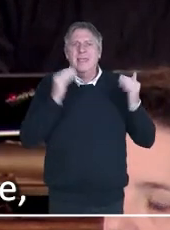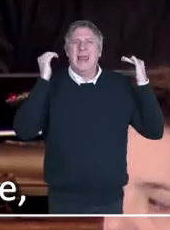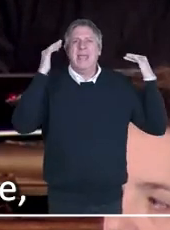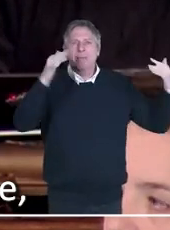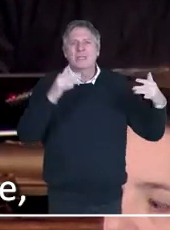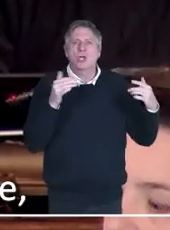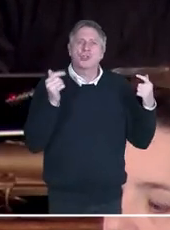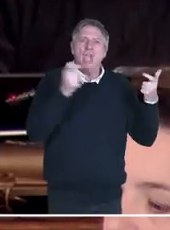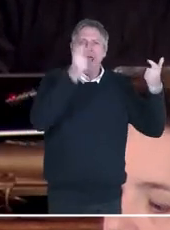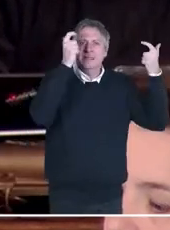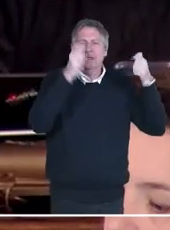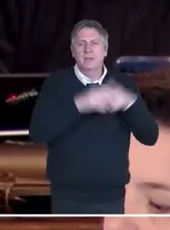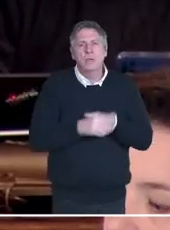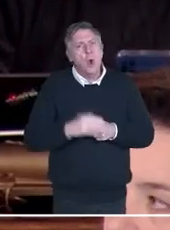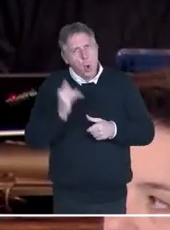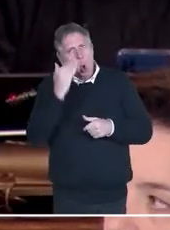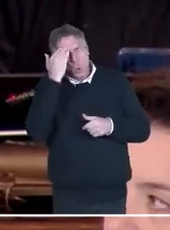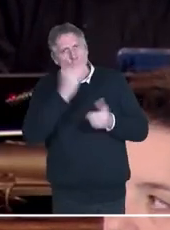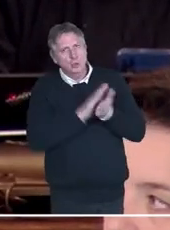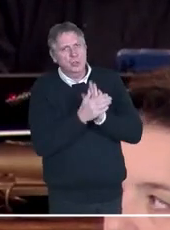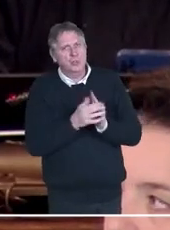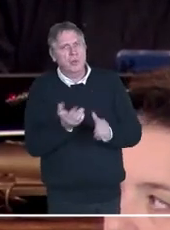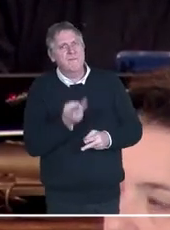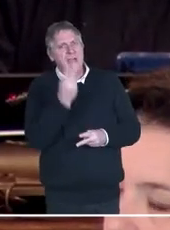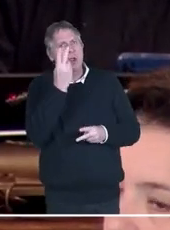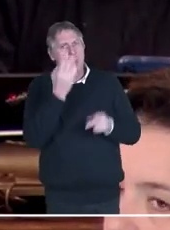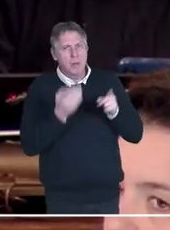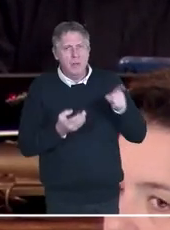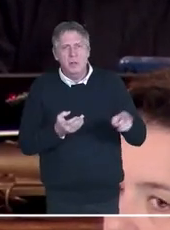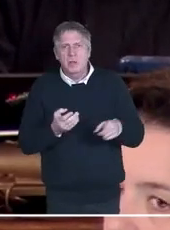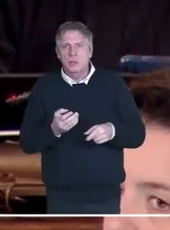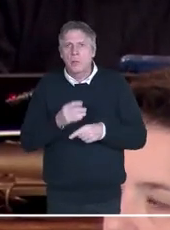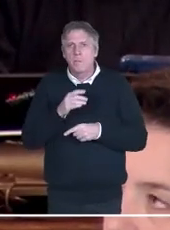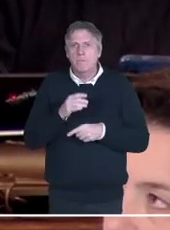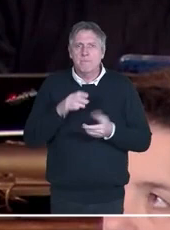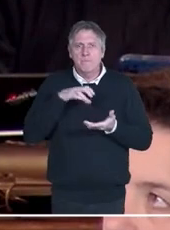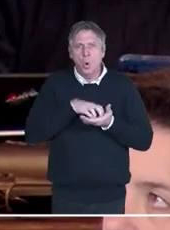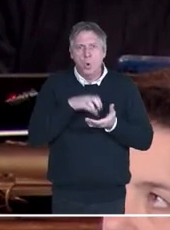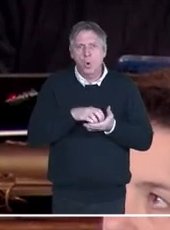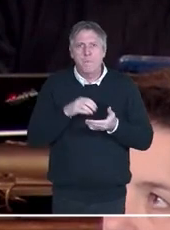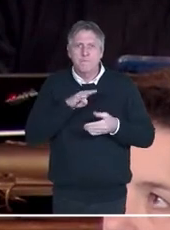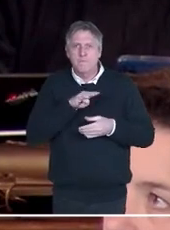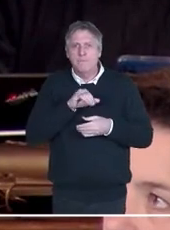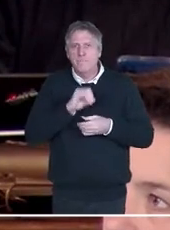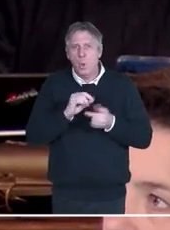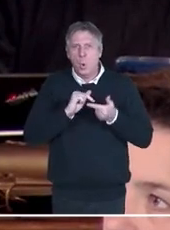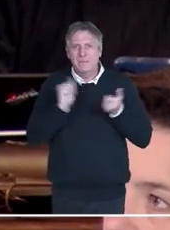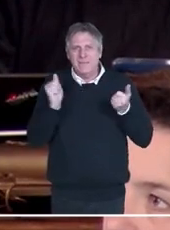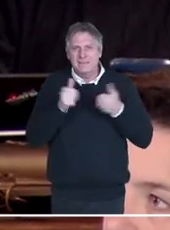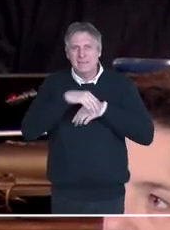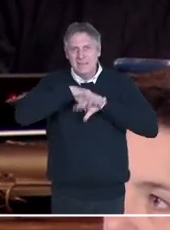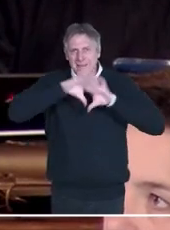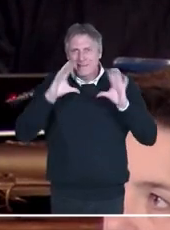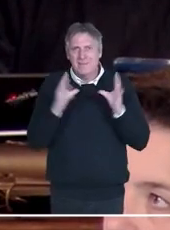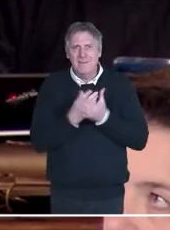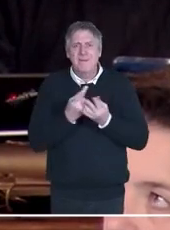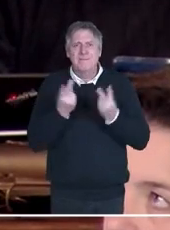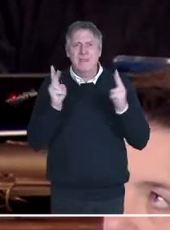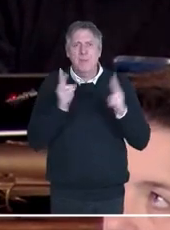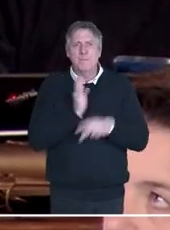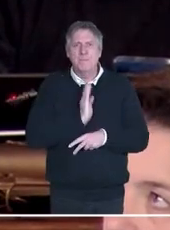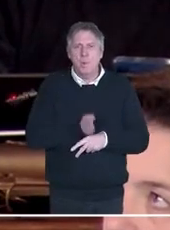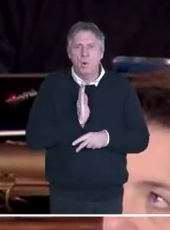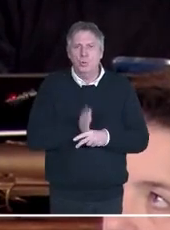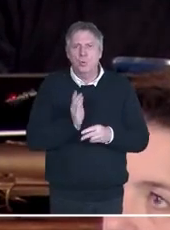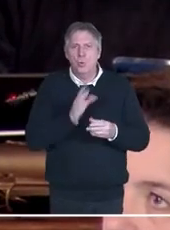reconnus sur la question climatique, dans la création de son pôle biodiversité à Bordeaux. Outre cette convergence de valeurs et de priorités, il s'agit